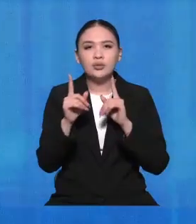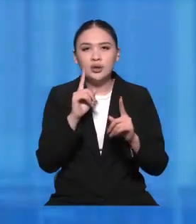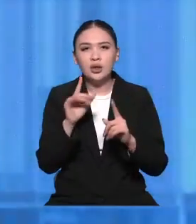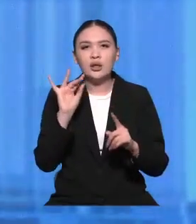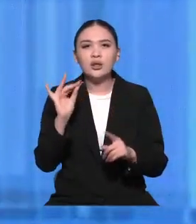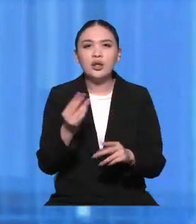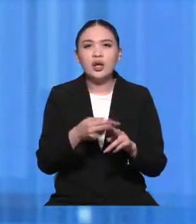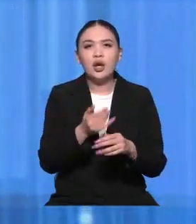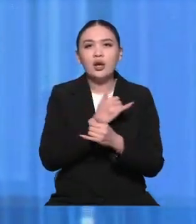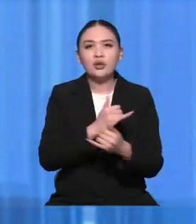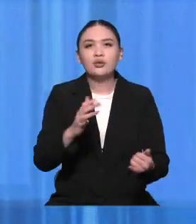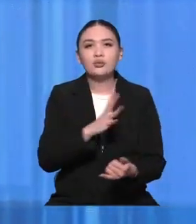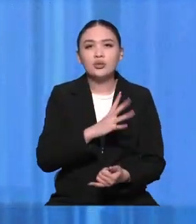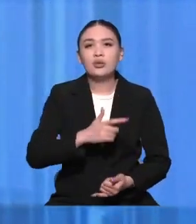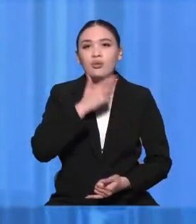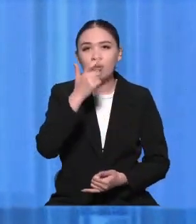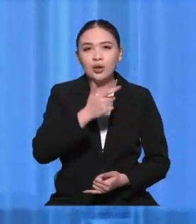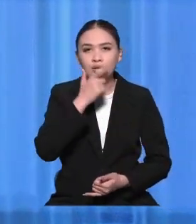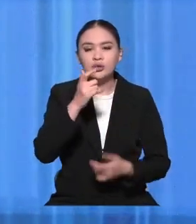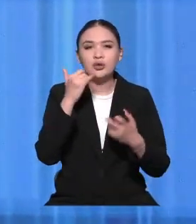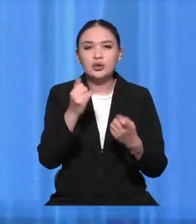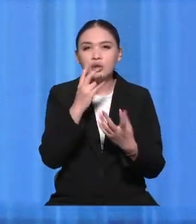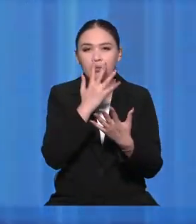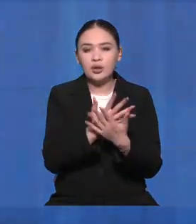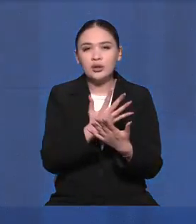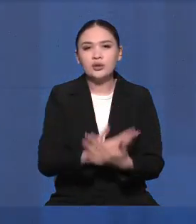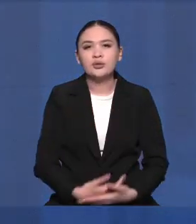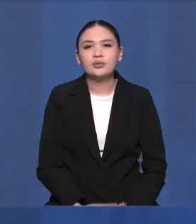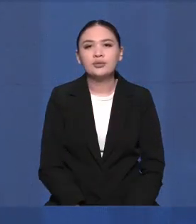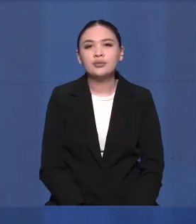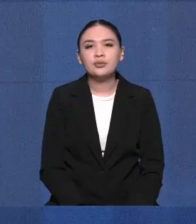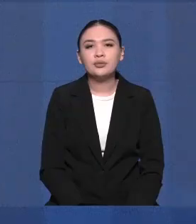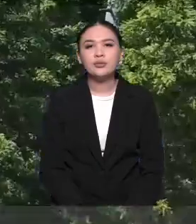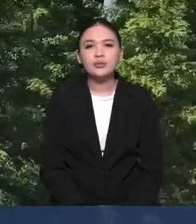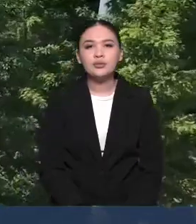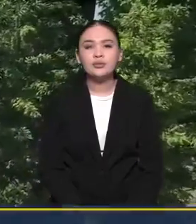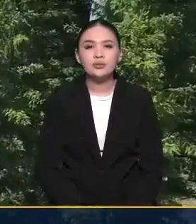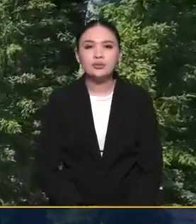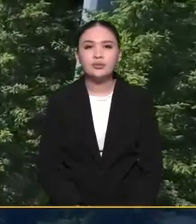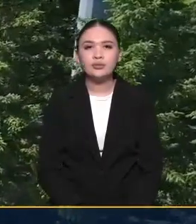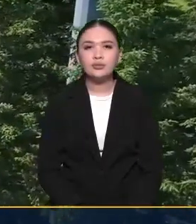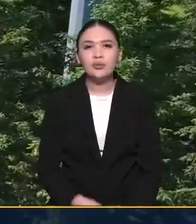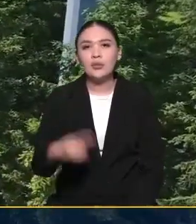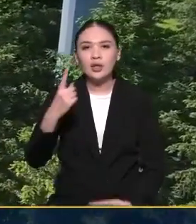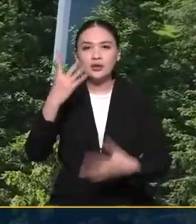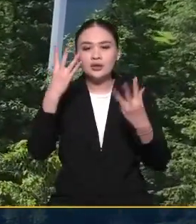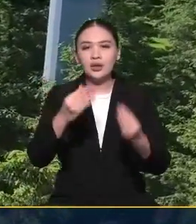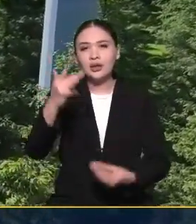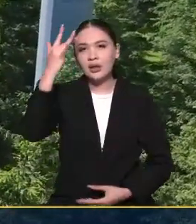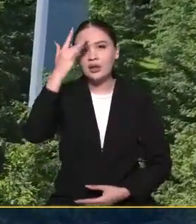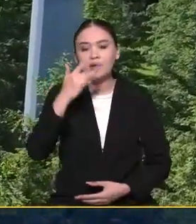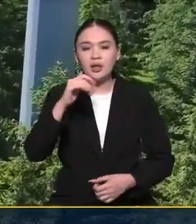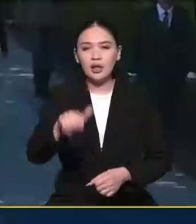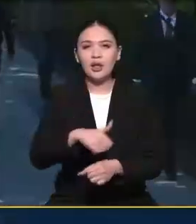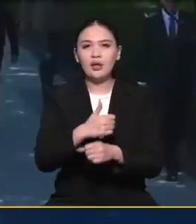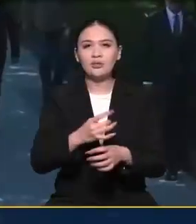еще угостились мороженым. Как прошла экскурсия, знает Кунсая Курмет. Первый день лета, главного